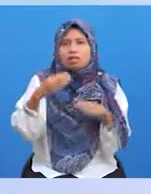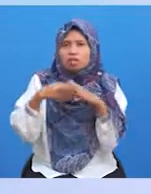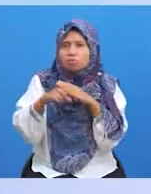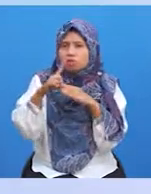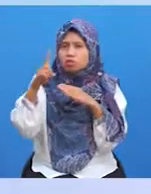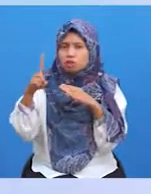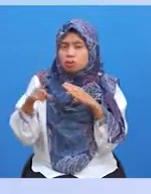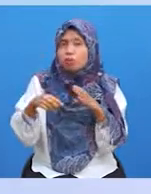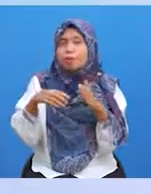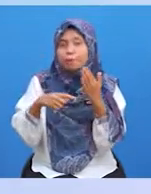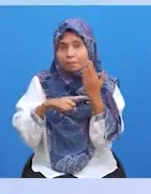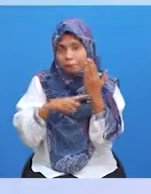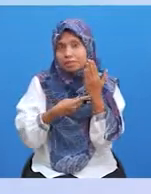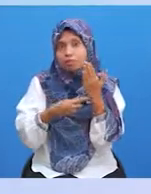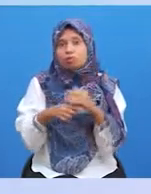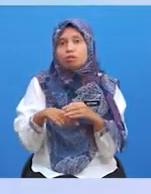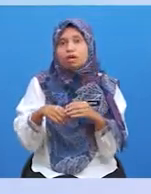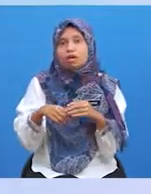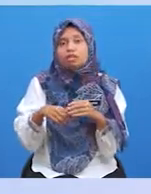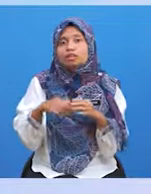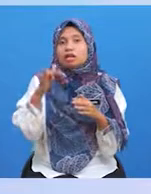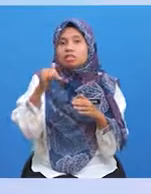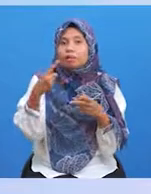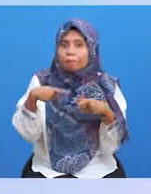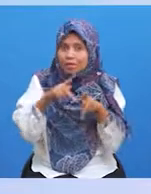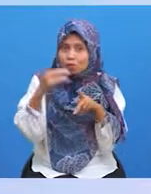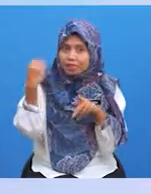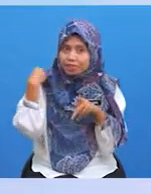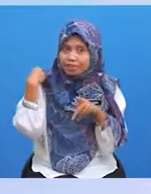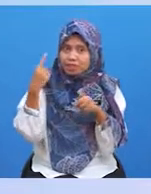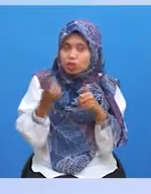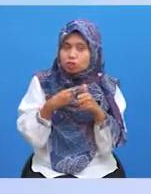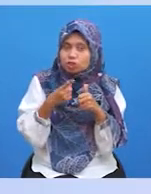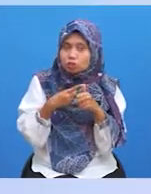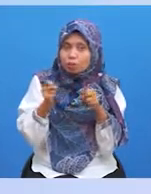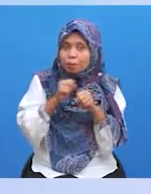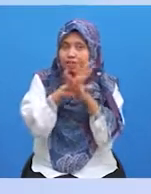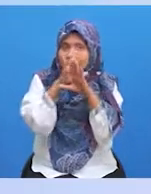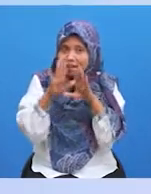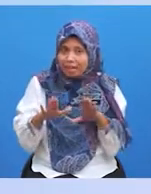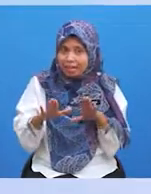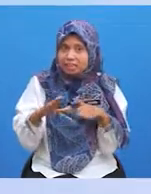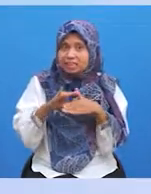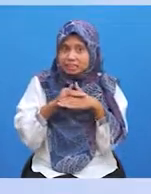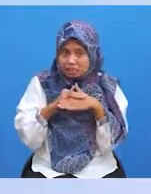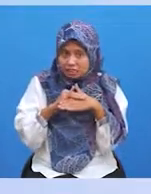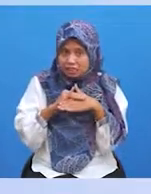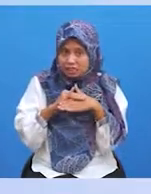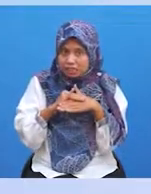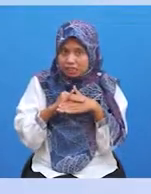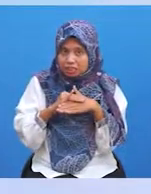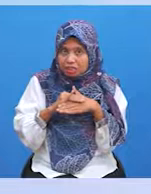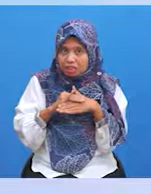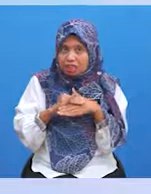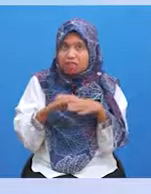sesebuah pendahuluan, perkara-perkara yang perlu ada ialah penerangan isi secara umum,